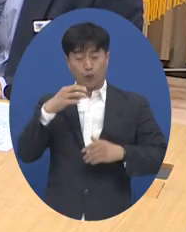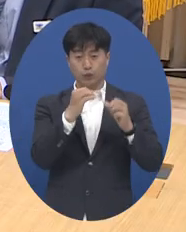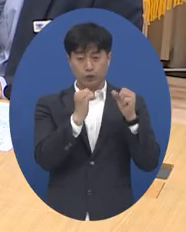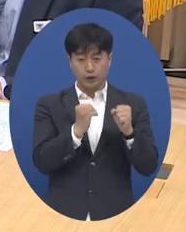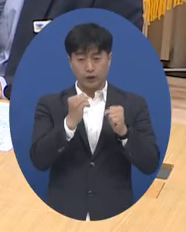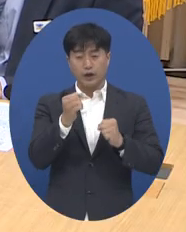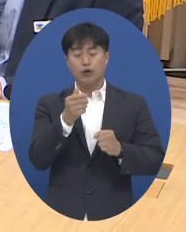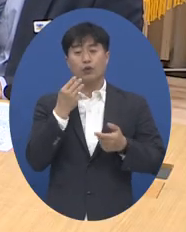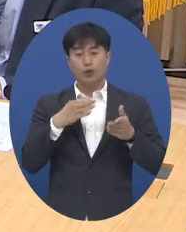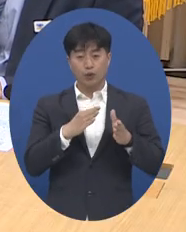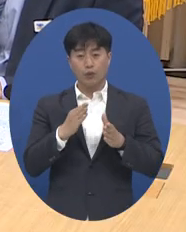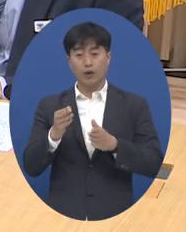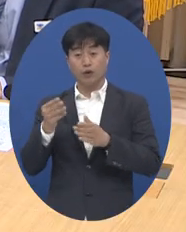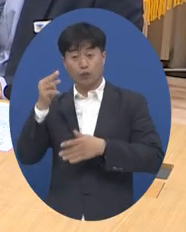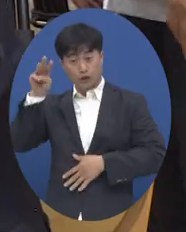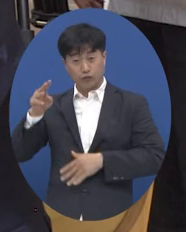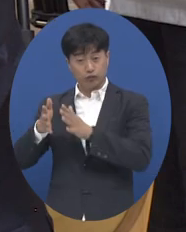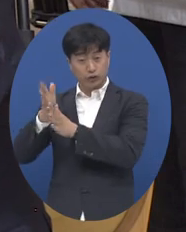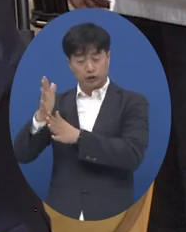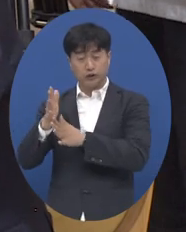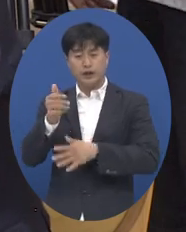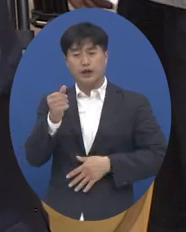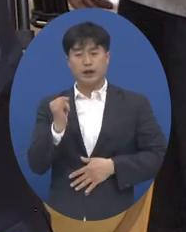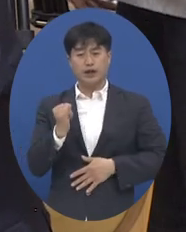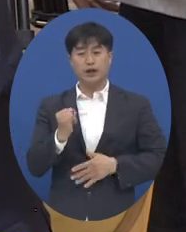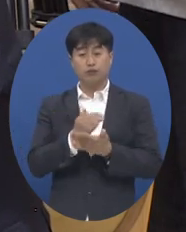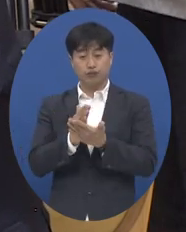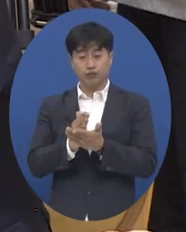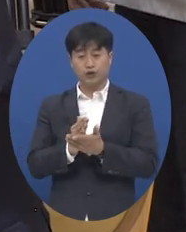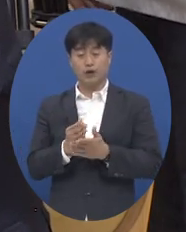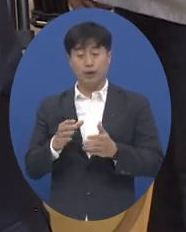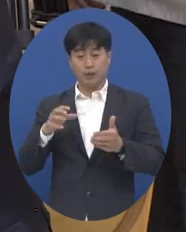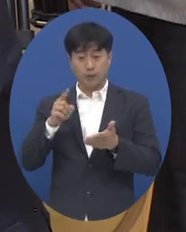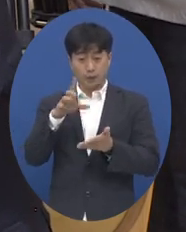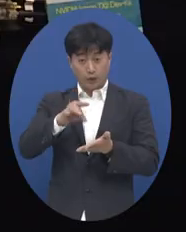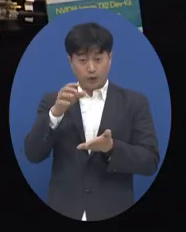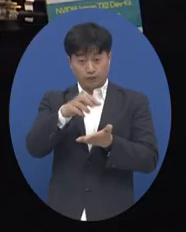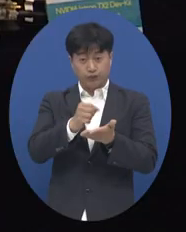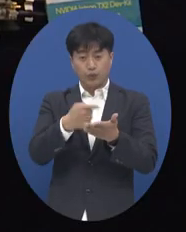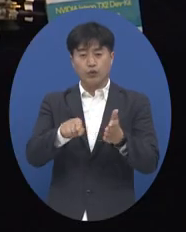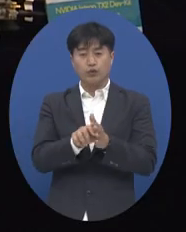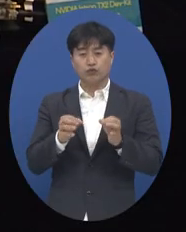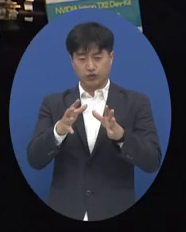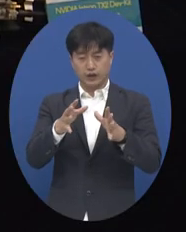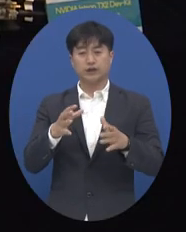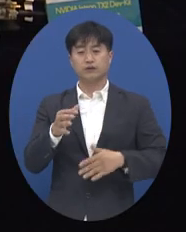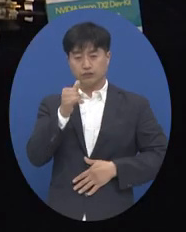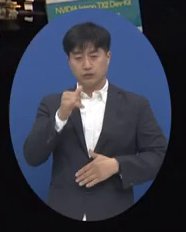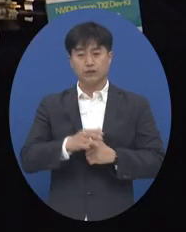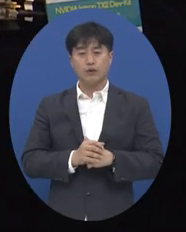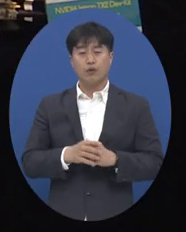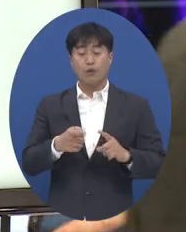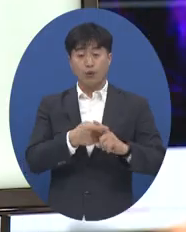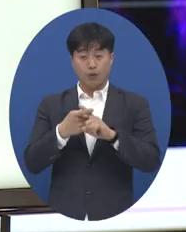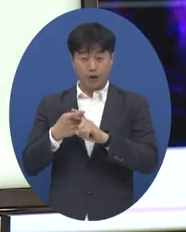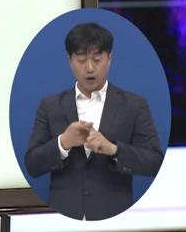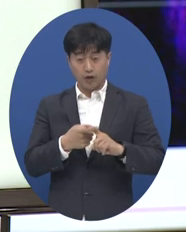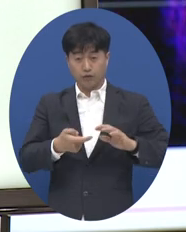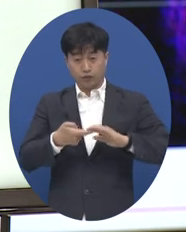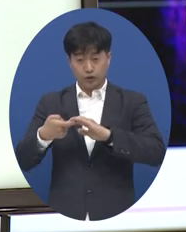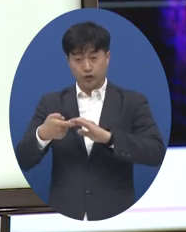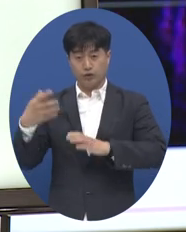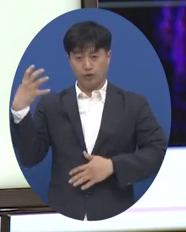인공지능 분야를 선점하기 위한 투자를 아끼지 않고 있습니다 두 지역의 강점을 활용해 관련 산업의 견인차